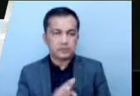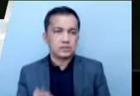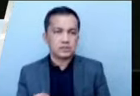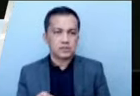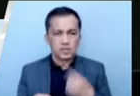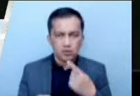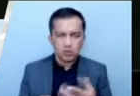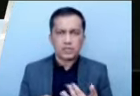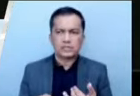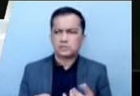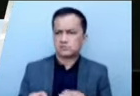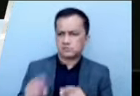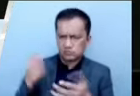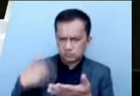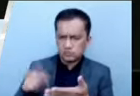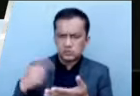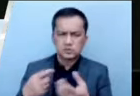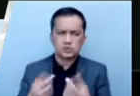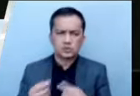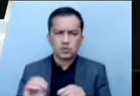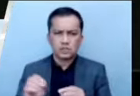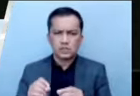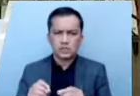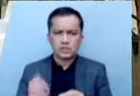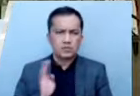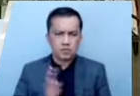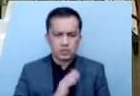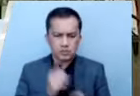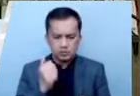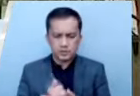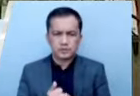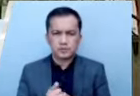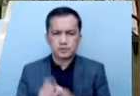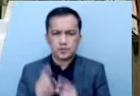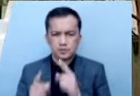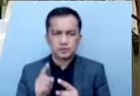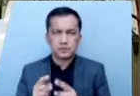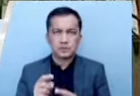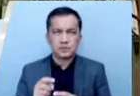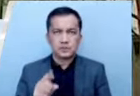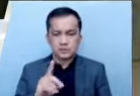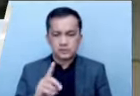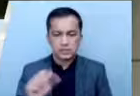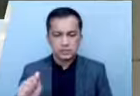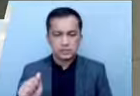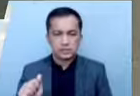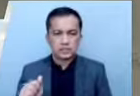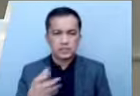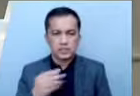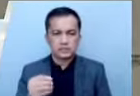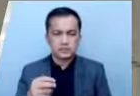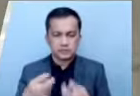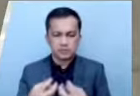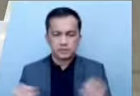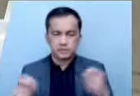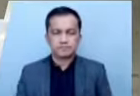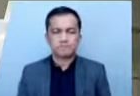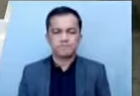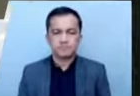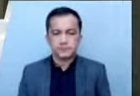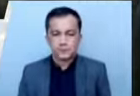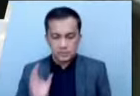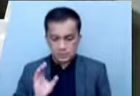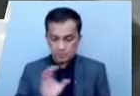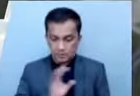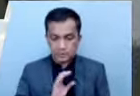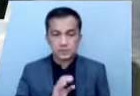ginawa nang walang board approval at pakikipag-ugnayan sa Agriculture Department at sa Gabinete. Sa Kamara naman, nagsimula ng motu